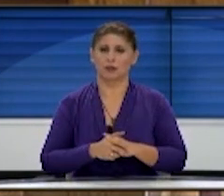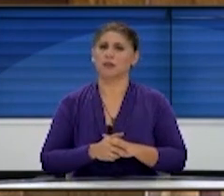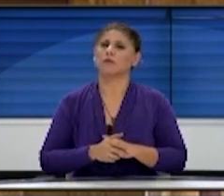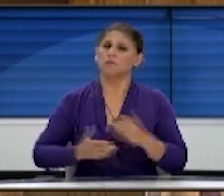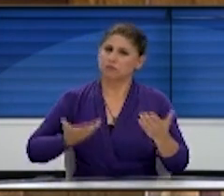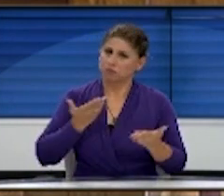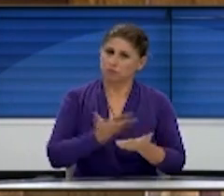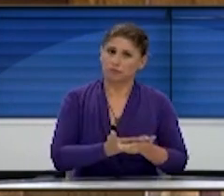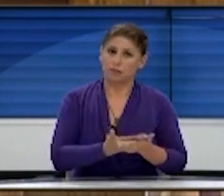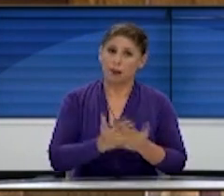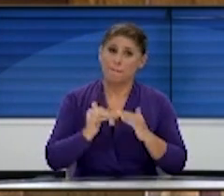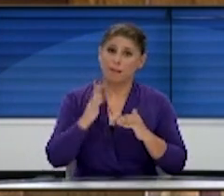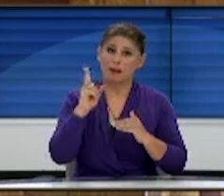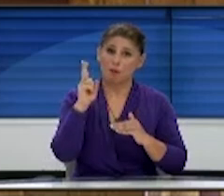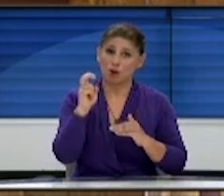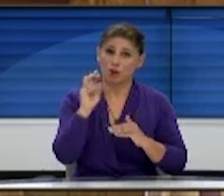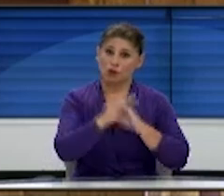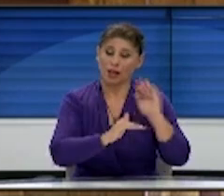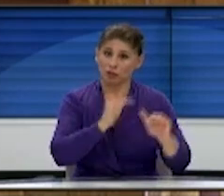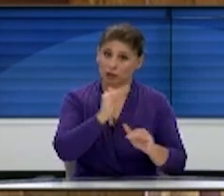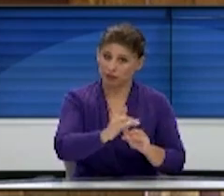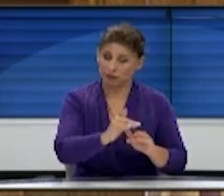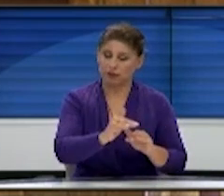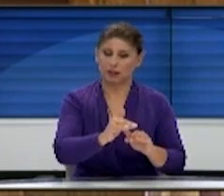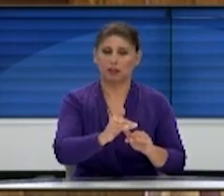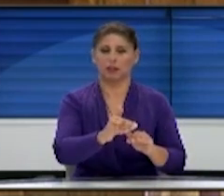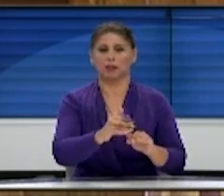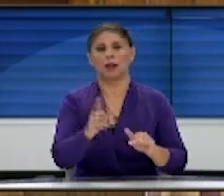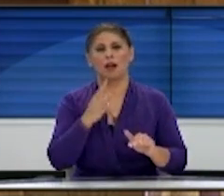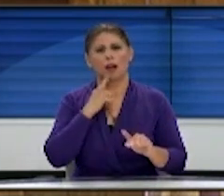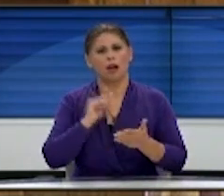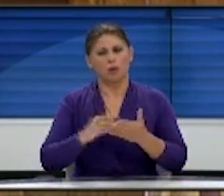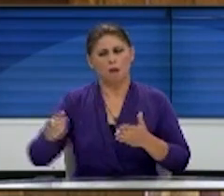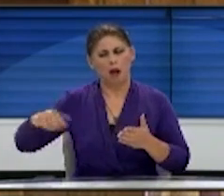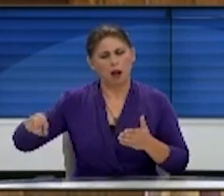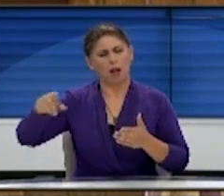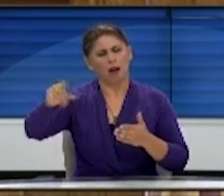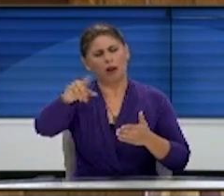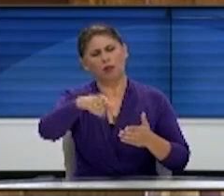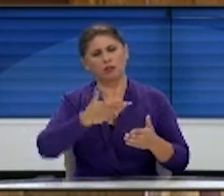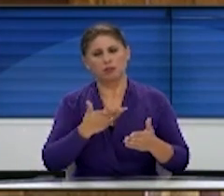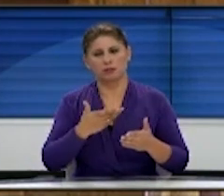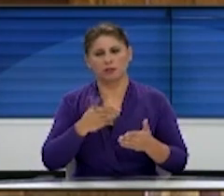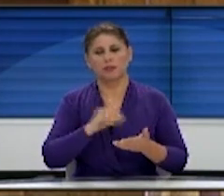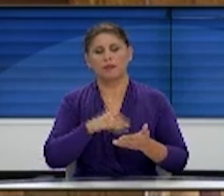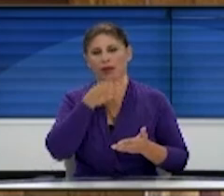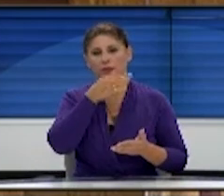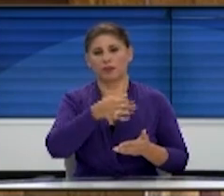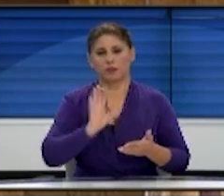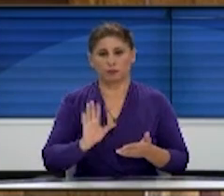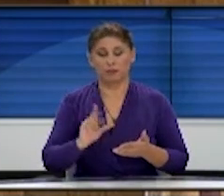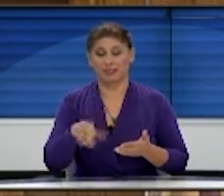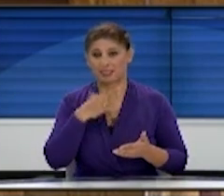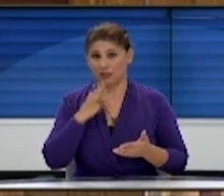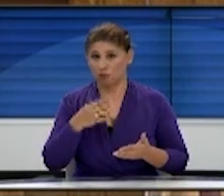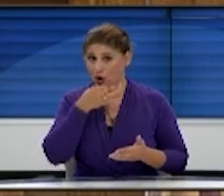θέσαμε. Πάνω από 20 συνολικά θέσαμε εμείς, αλλά τόσα άλλοι και περισσότερα δεν θα τα επαναλάβουμε εδώ. Γι'